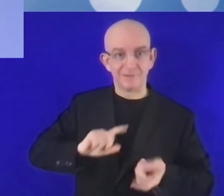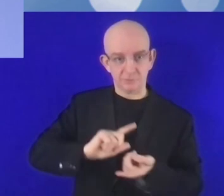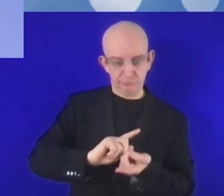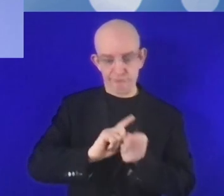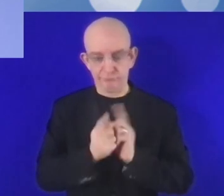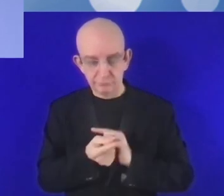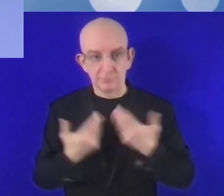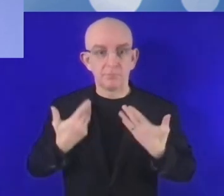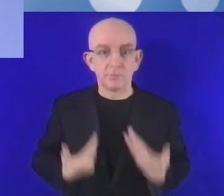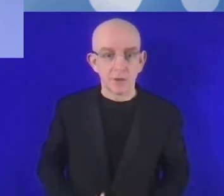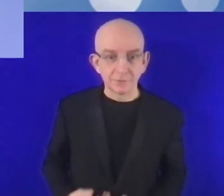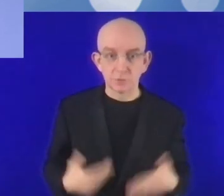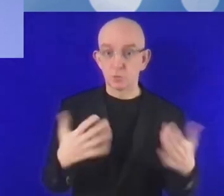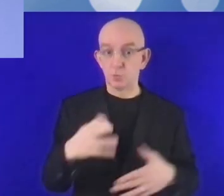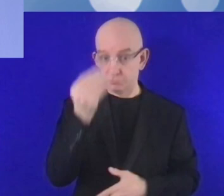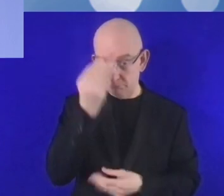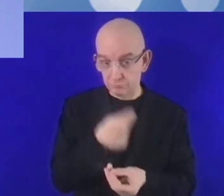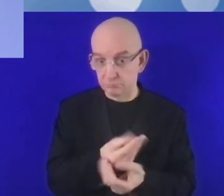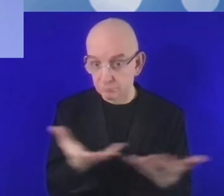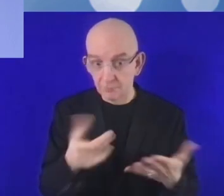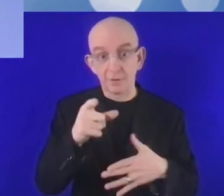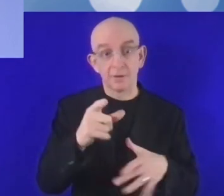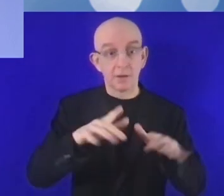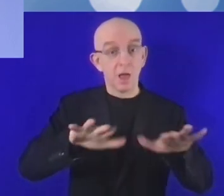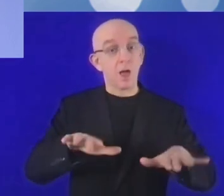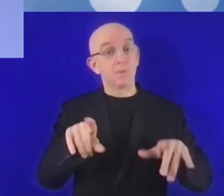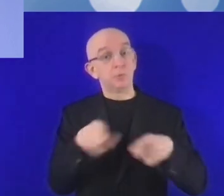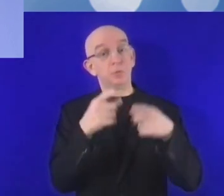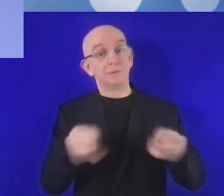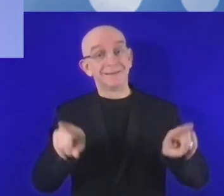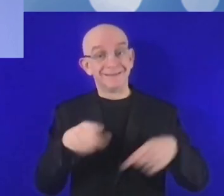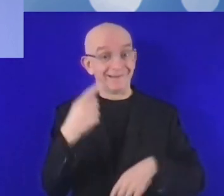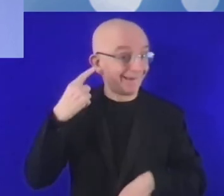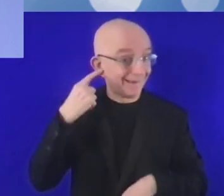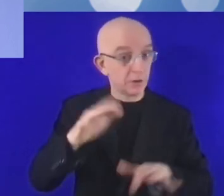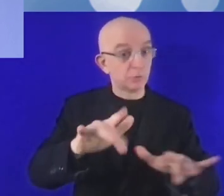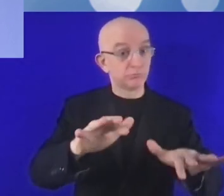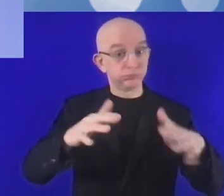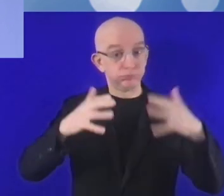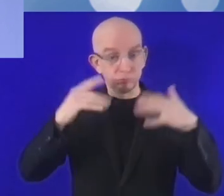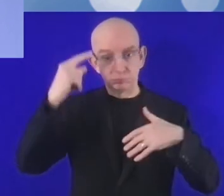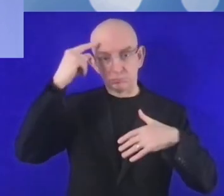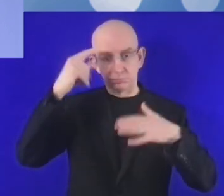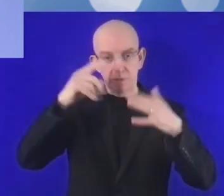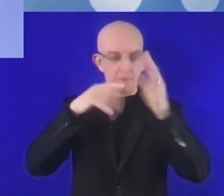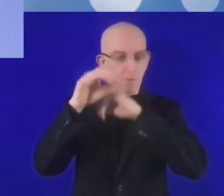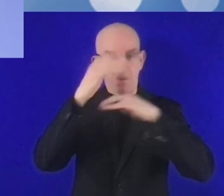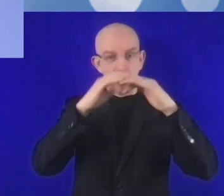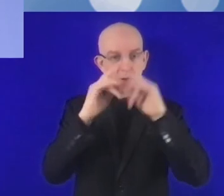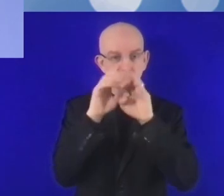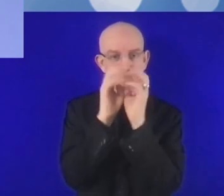我是这点有感受的。音乐对我们的身体和对我们的大脑是影响是非常了不起的，非常深刻